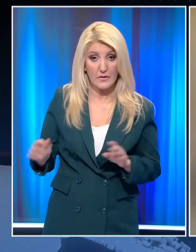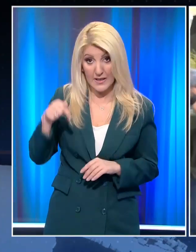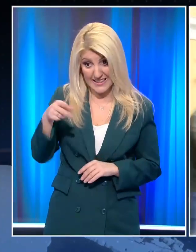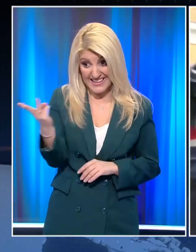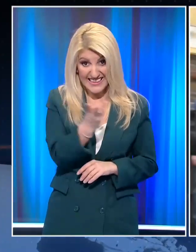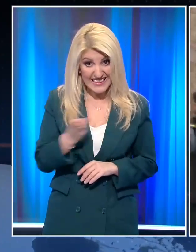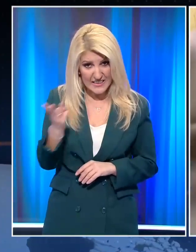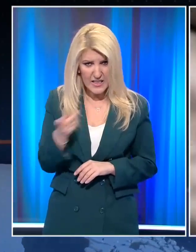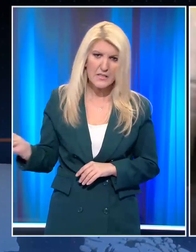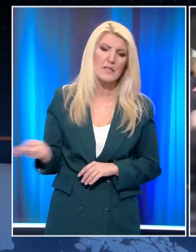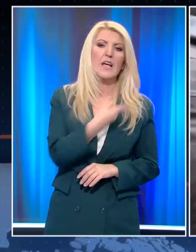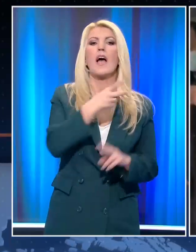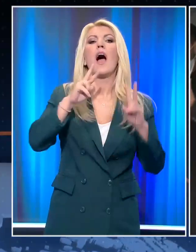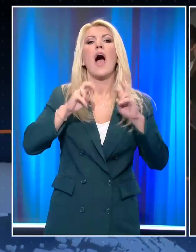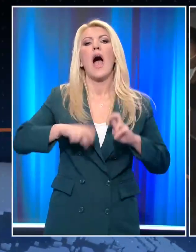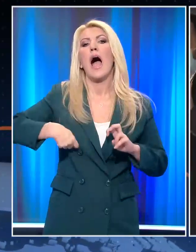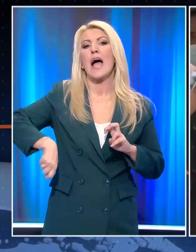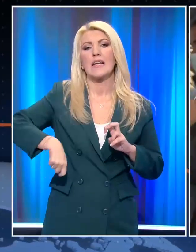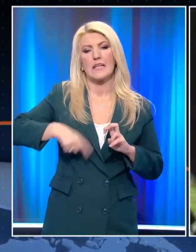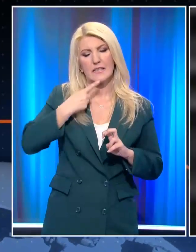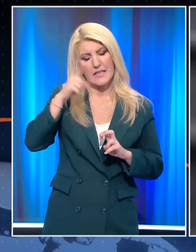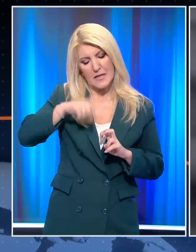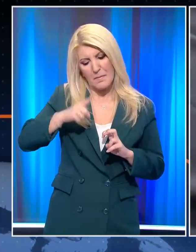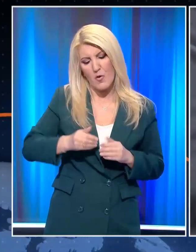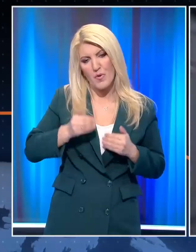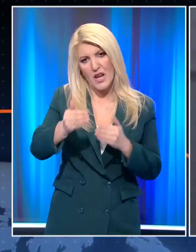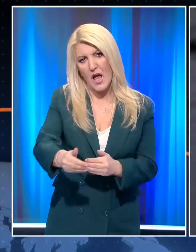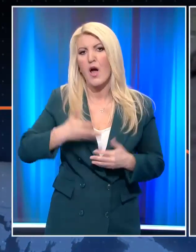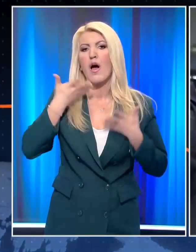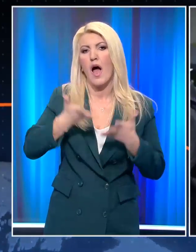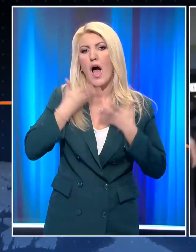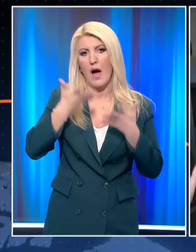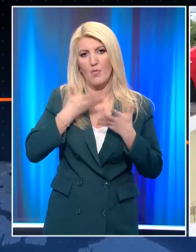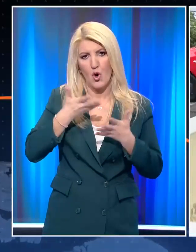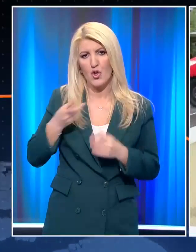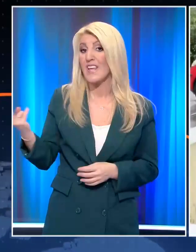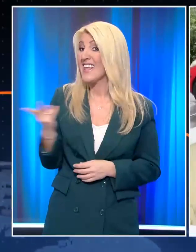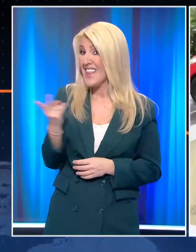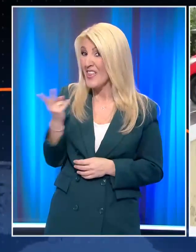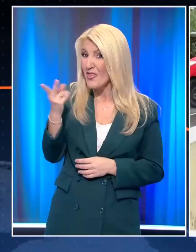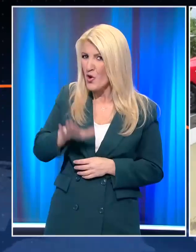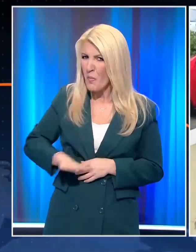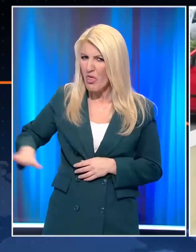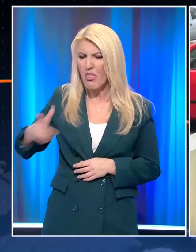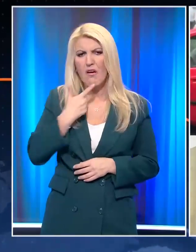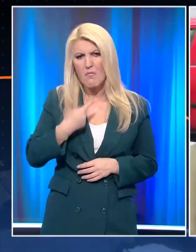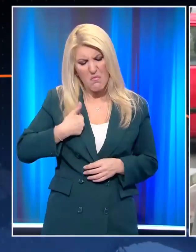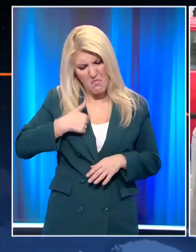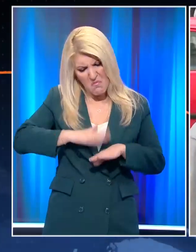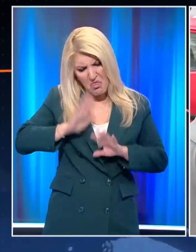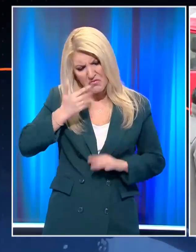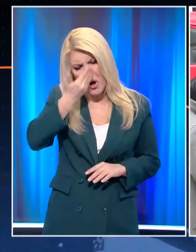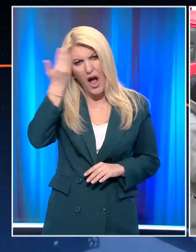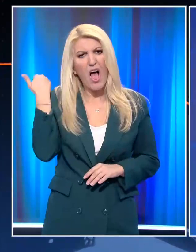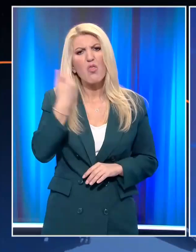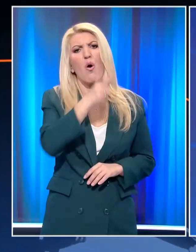απολογηθούν. Πάντως οι ανήλικοι ισχυρίστηκαν στους αστυνομικούς ότι προκλήθηκαν από το σταθμάρχη και αντέδρασαν με τον άγριο ξυλοδαρμό του.